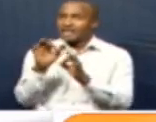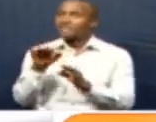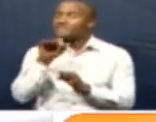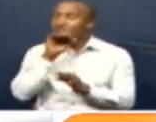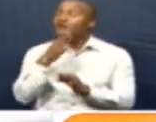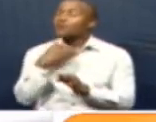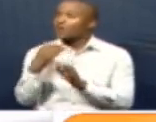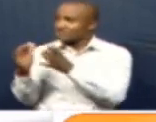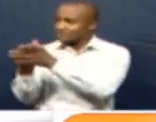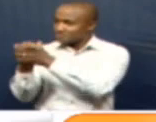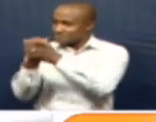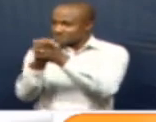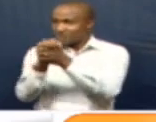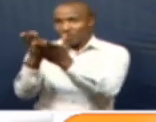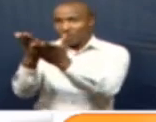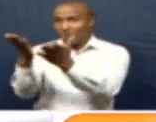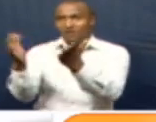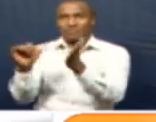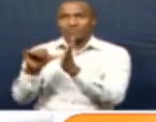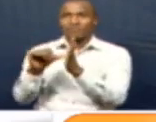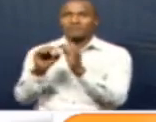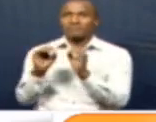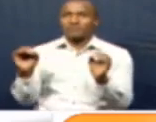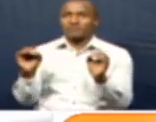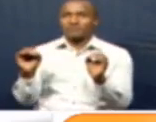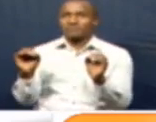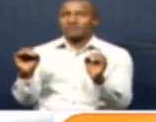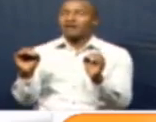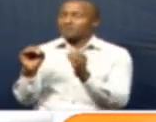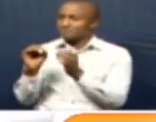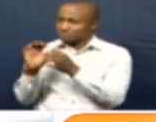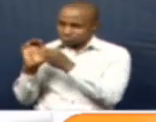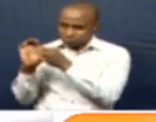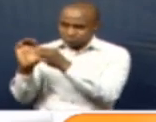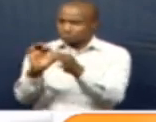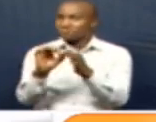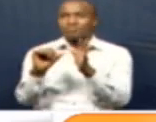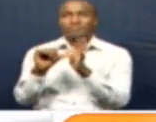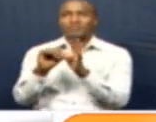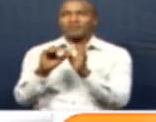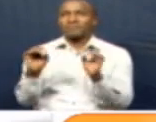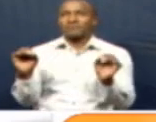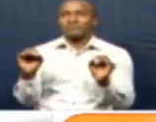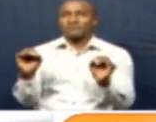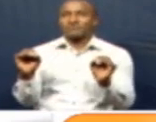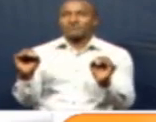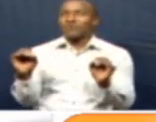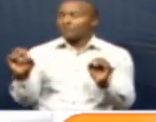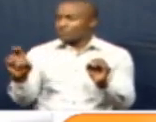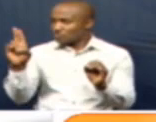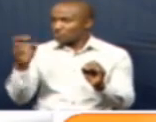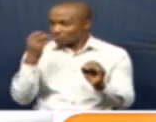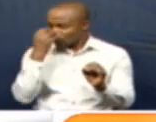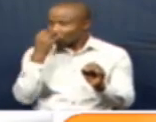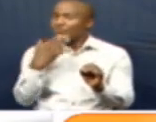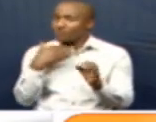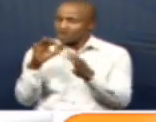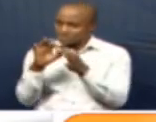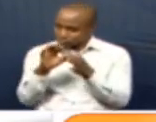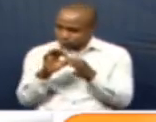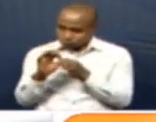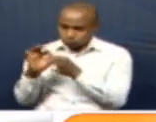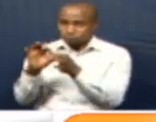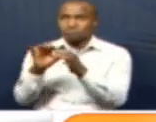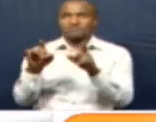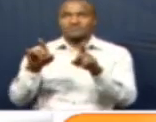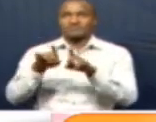watu, ni sawa tusalimiane, tuunganishe Kenya yetu, sababu huo ndio barabara mheshimiwa Uhuru na William Ruto walituonyesha